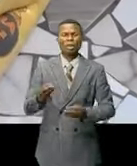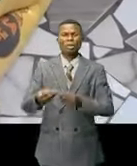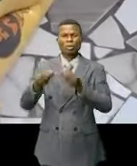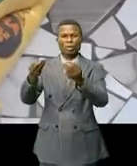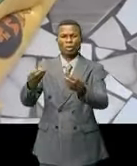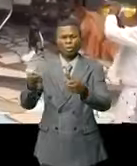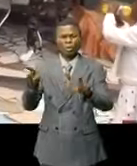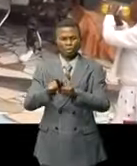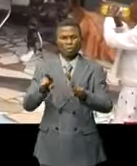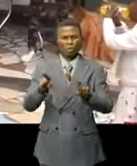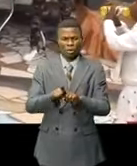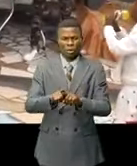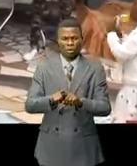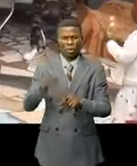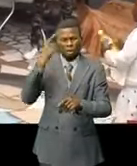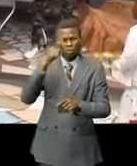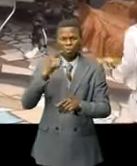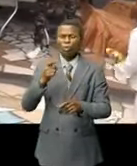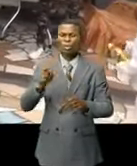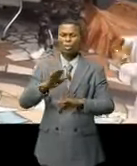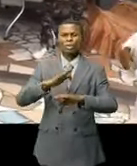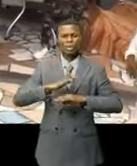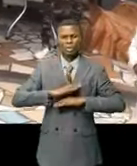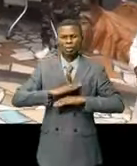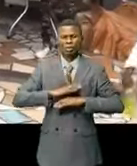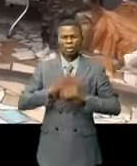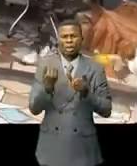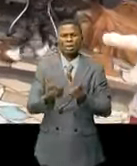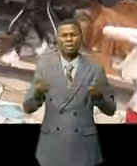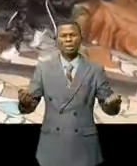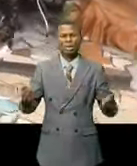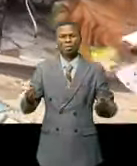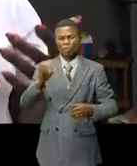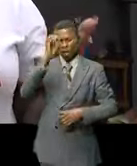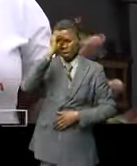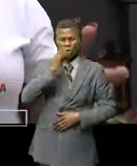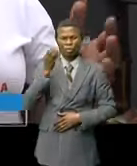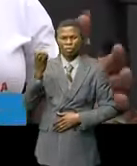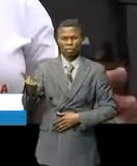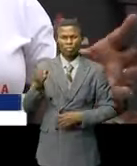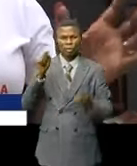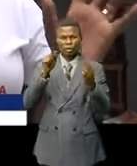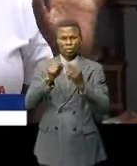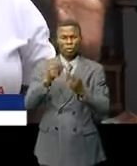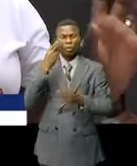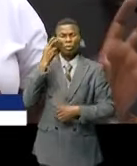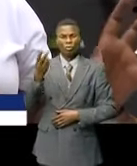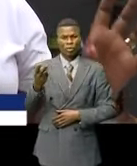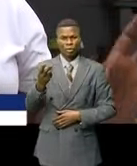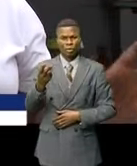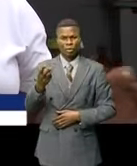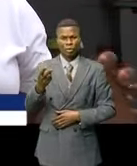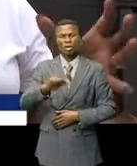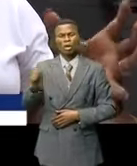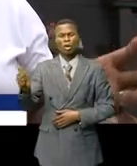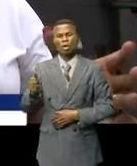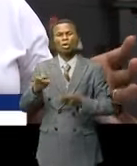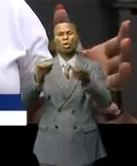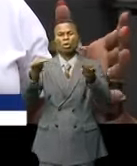au même exercice pour soulager les pensionnaires de cet orphelinat. Le but est de voir dans certains